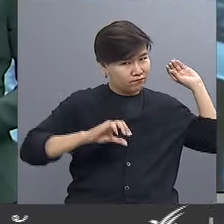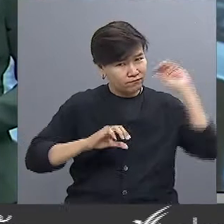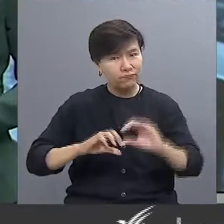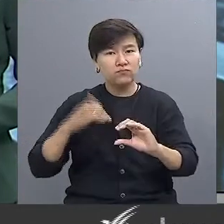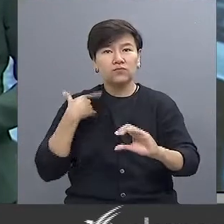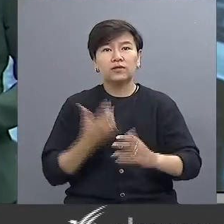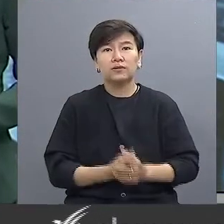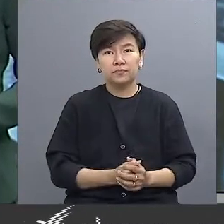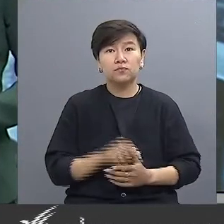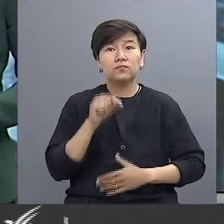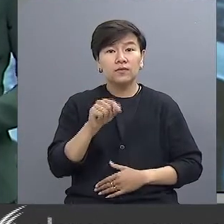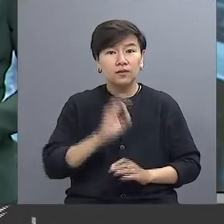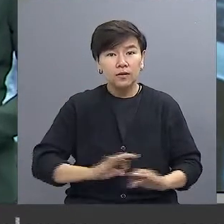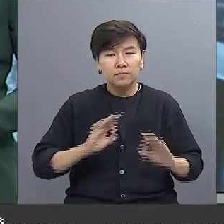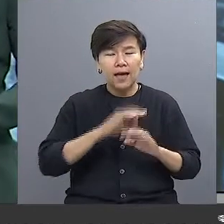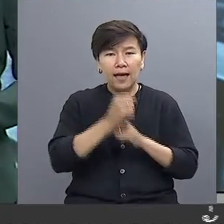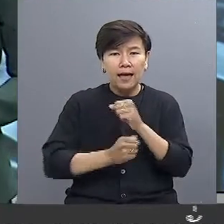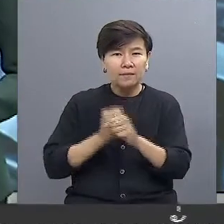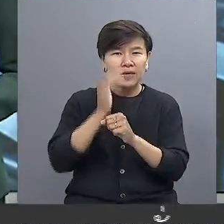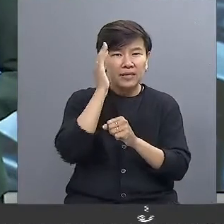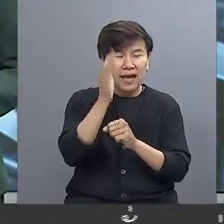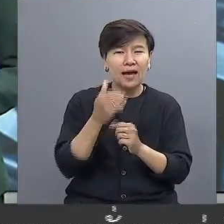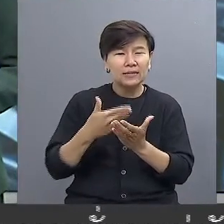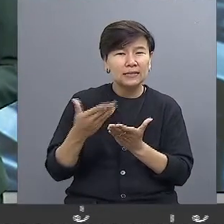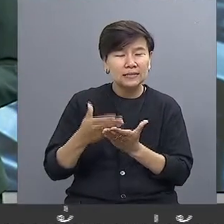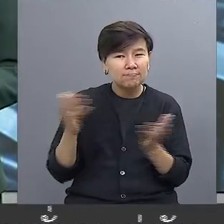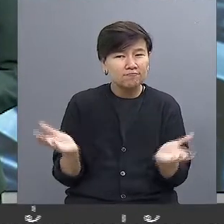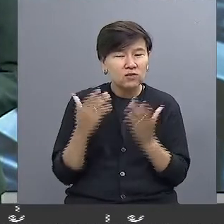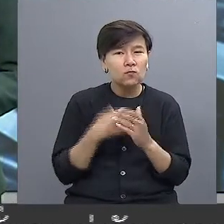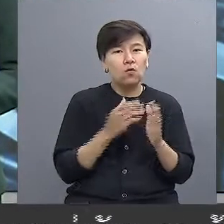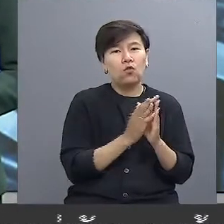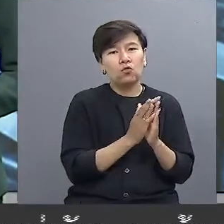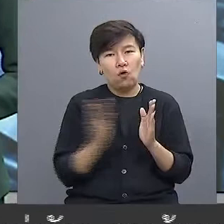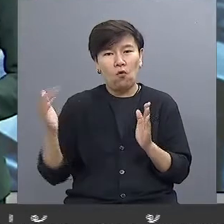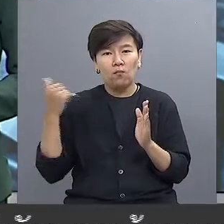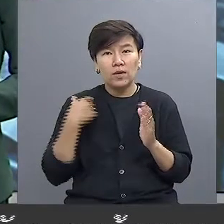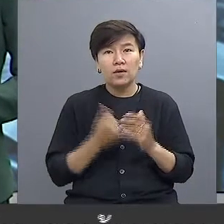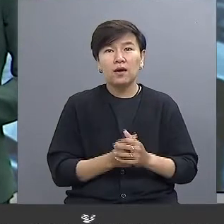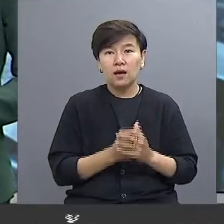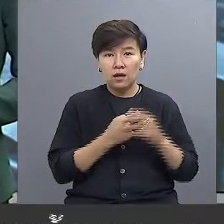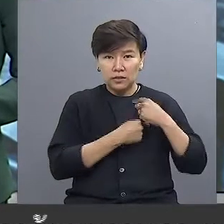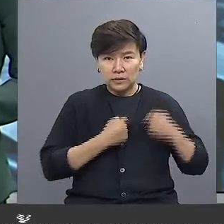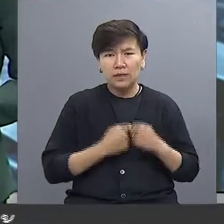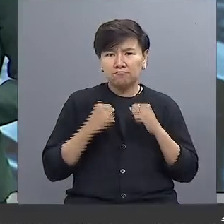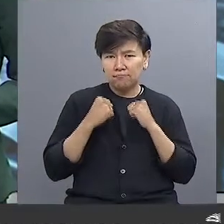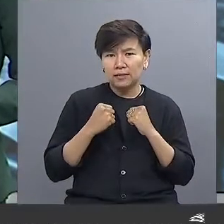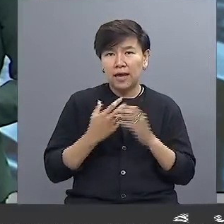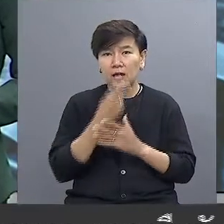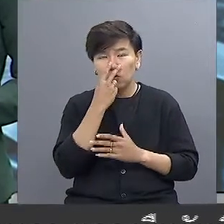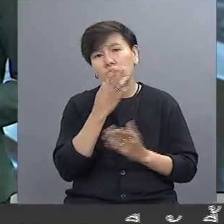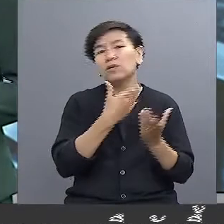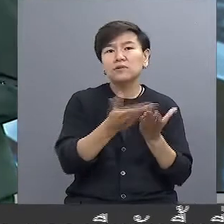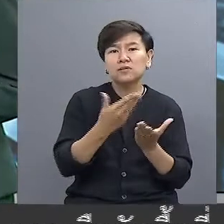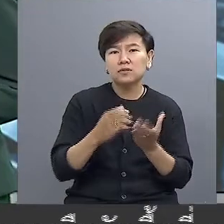เนื่องไปในต้นปีหน้าด้วยยอดเงินที่เข้าระบบนั้นบ่งชี้ว่าประชาชนมั่นใจกับการที่จัดจับจ่ายผ่านโครงการ